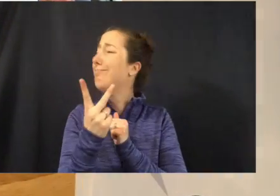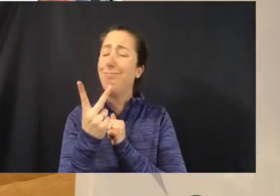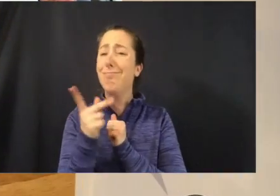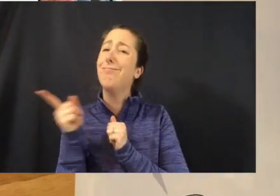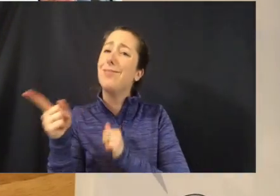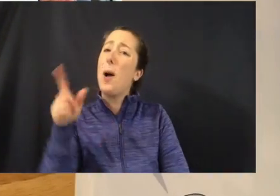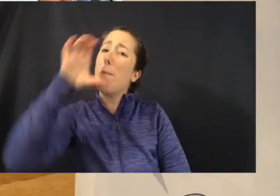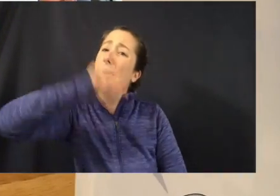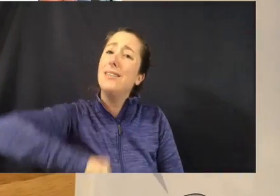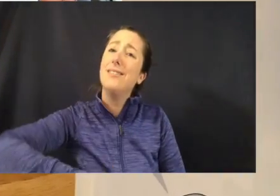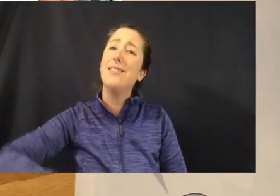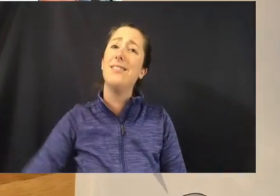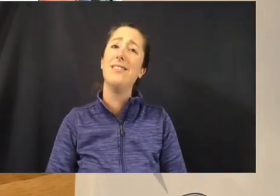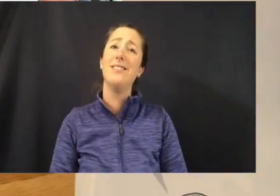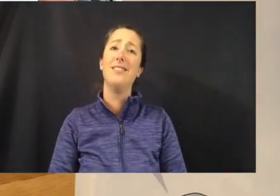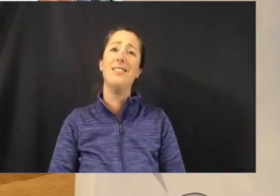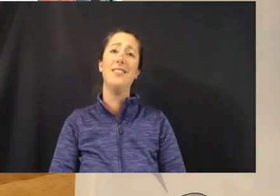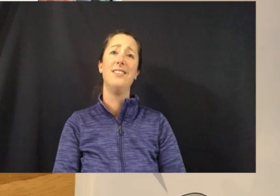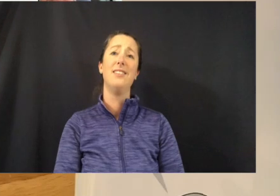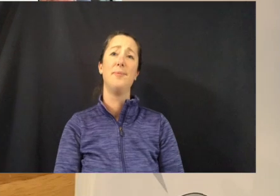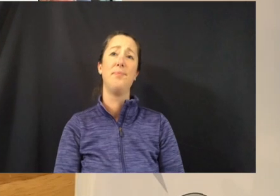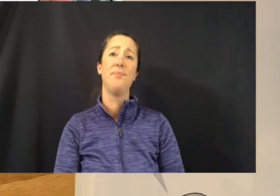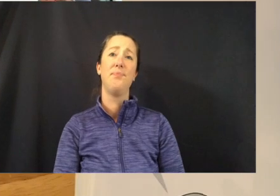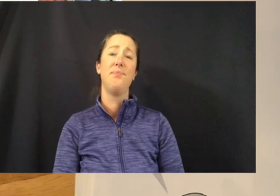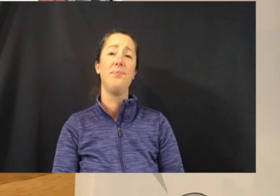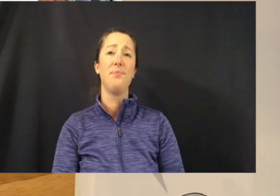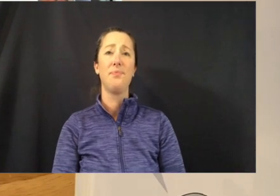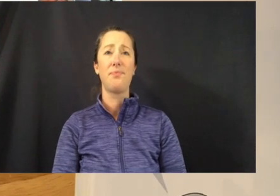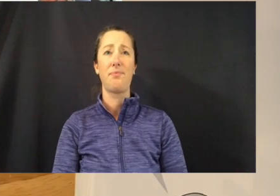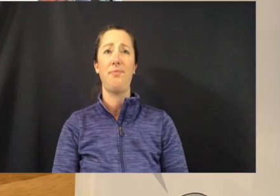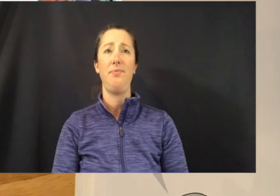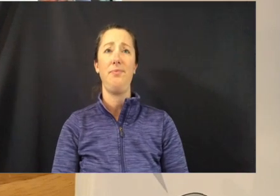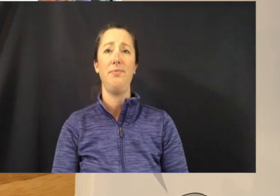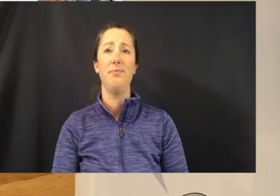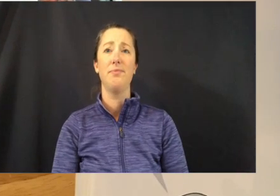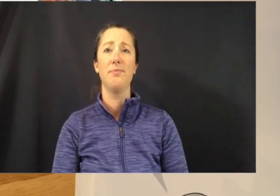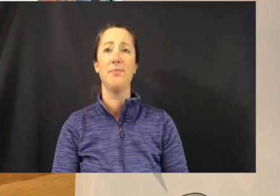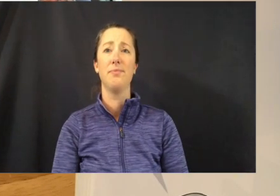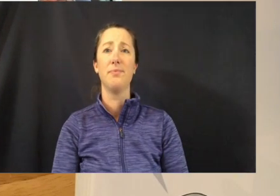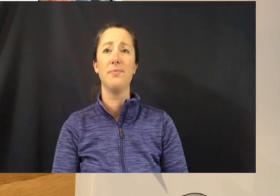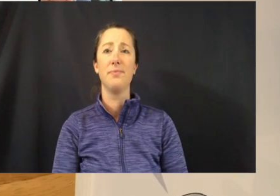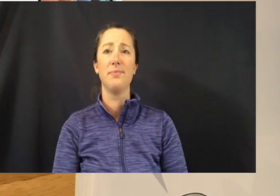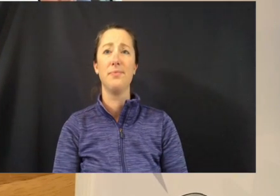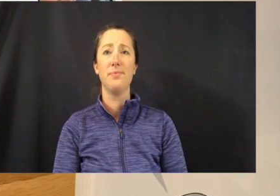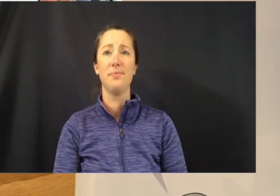there. meilleur ami see n'était it pas with là pour voir tout ça.